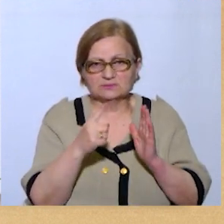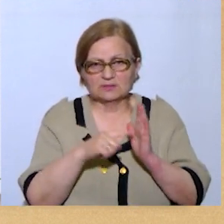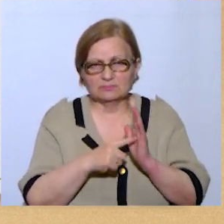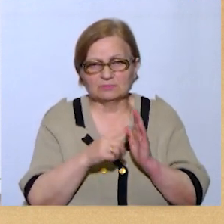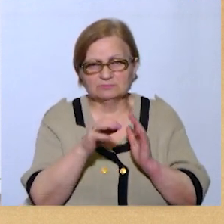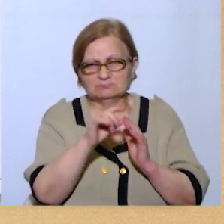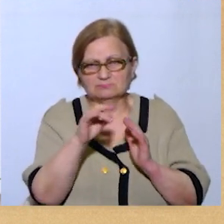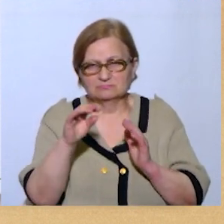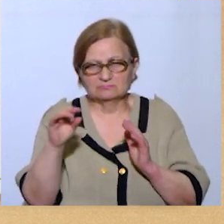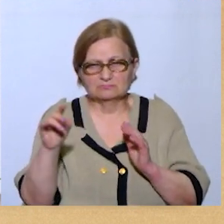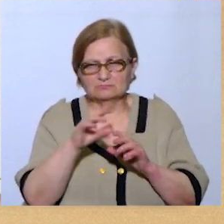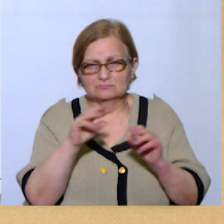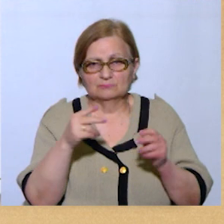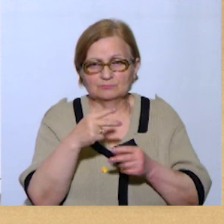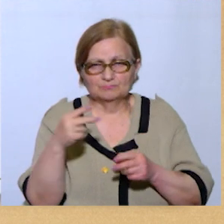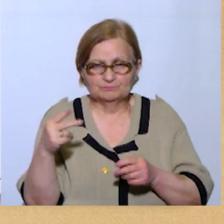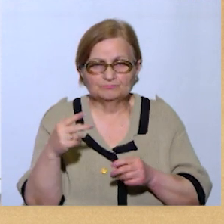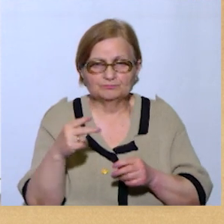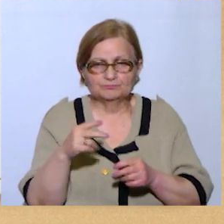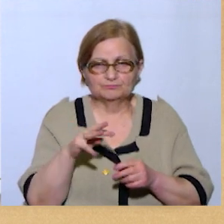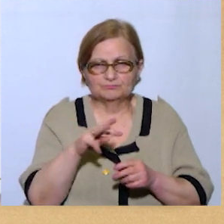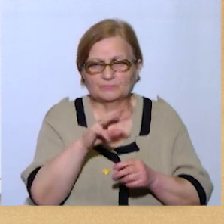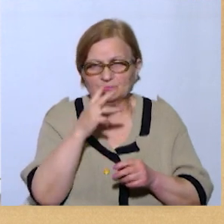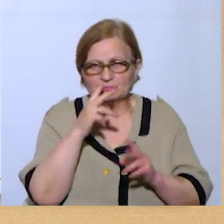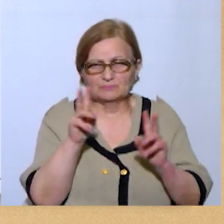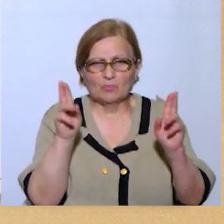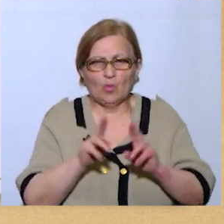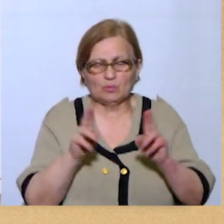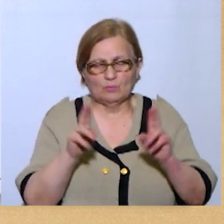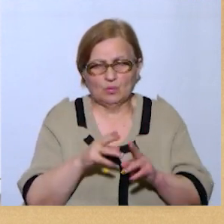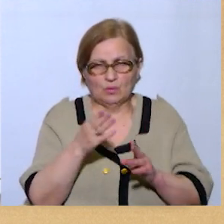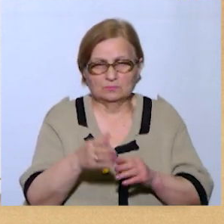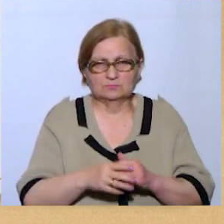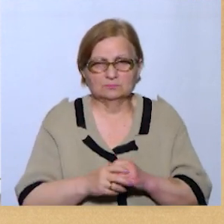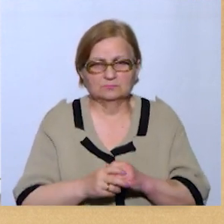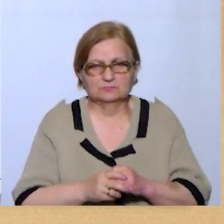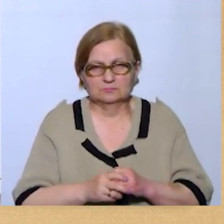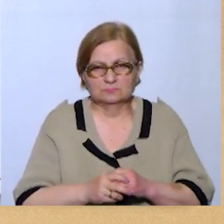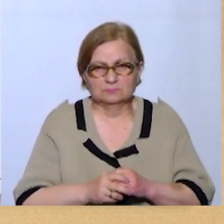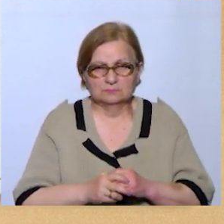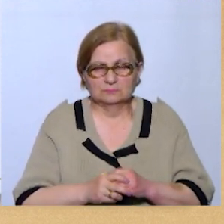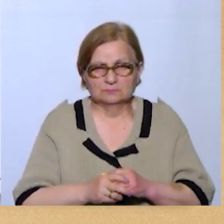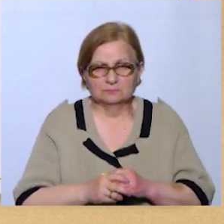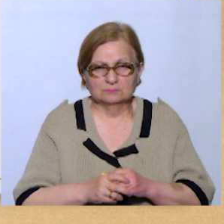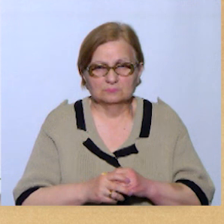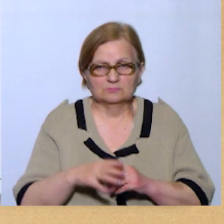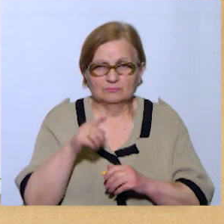M2 გამრავლებული P2%-ზე უდრის M1 პლუს M2 გამრავლებული P%-ზე.